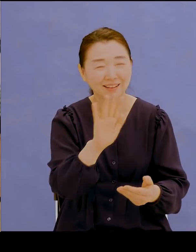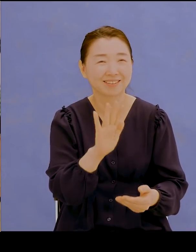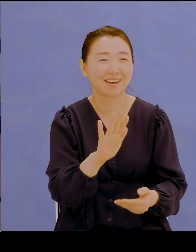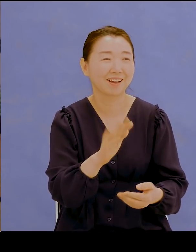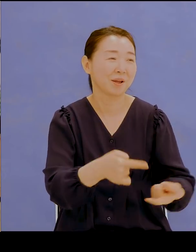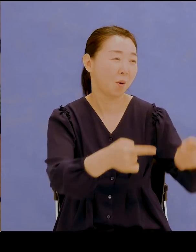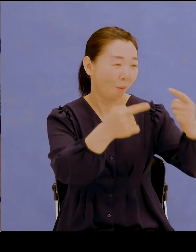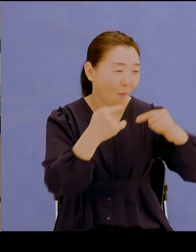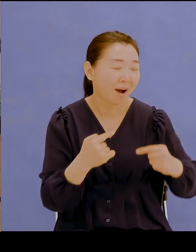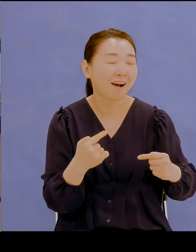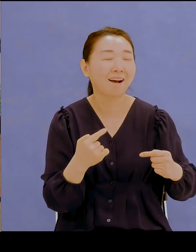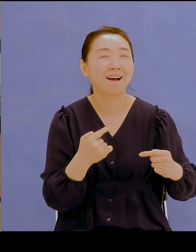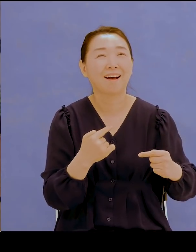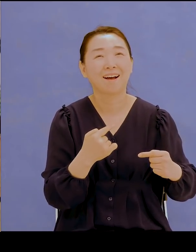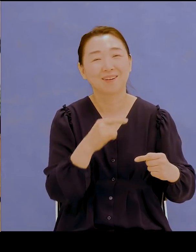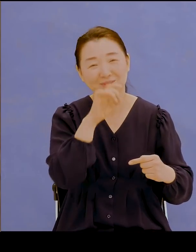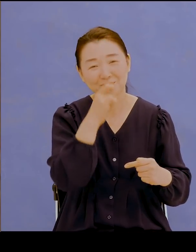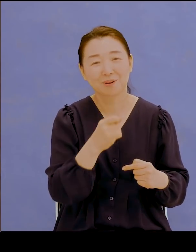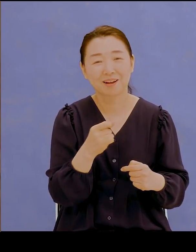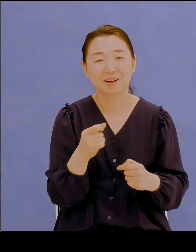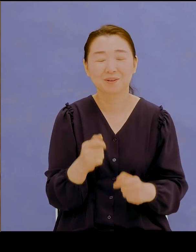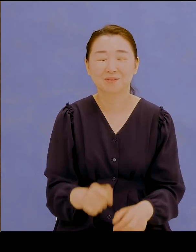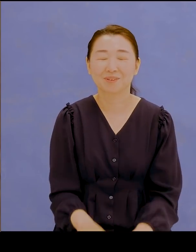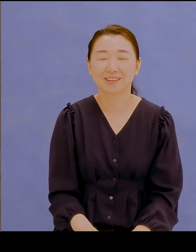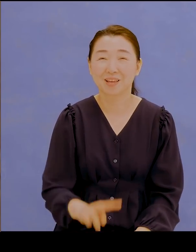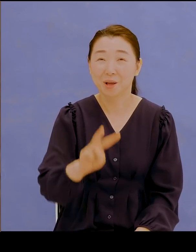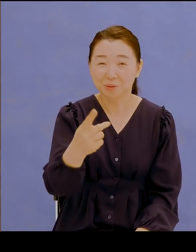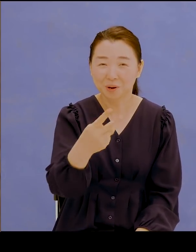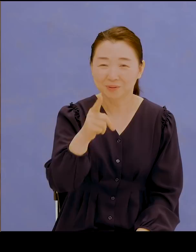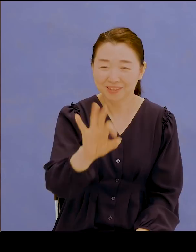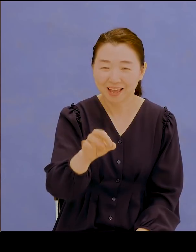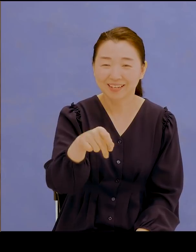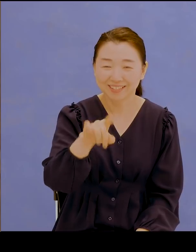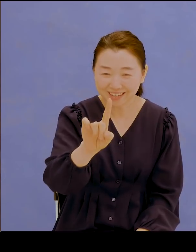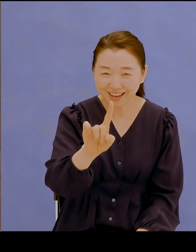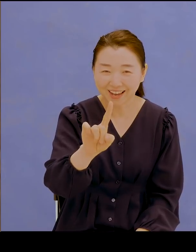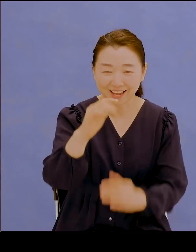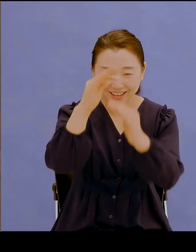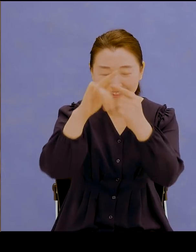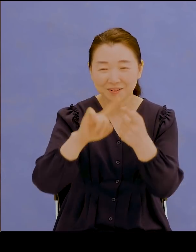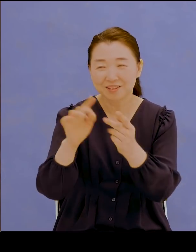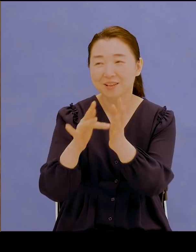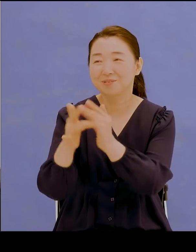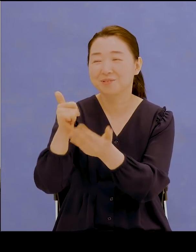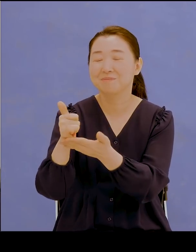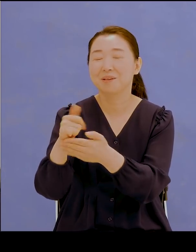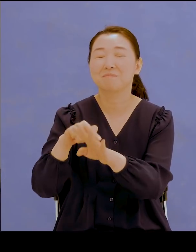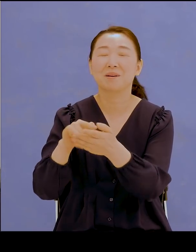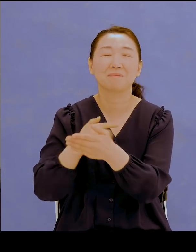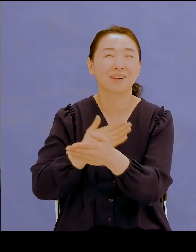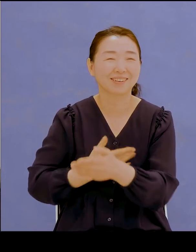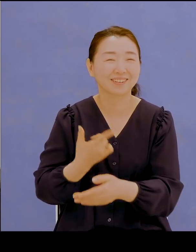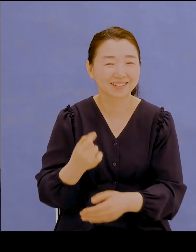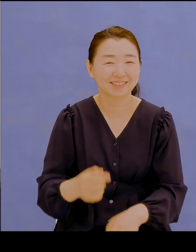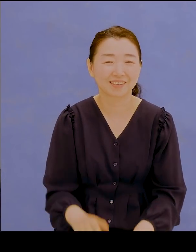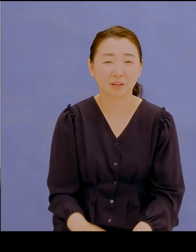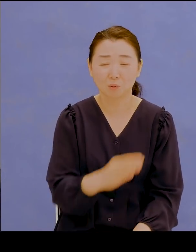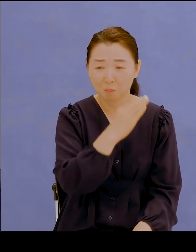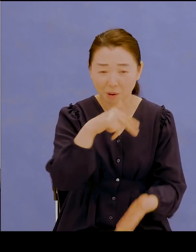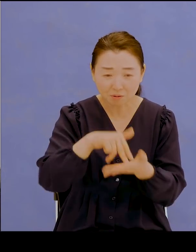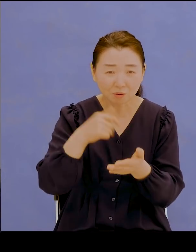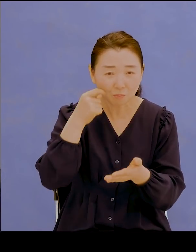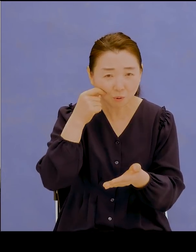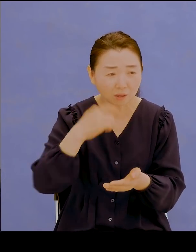깊은 그럼요. 거예요. 그러니까 무슨 마음인지 알아요. 탕자 예수님의 마음을 요만큼이라도 제가 맞아요. 근데 저도 바로 쓰지 못한 주제에 예.